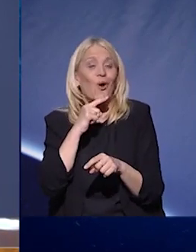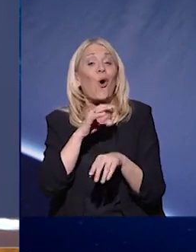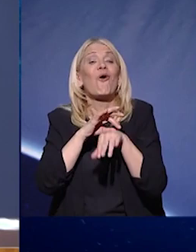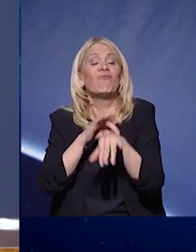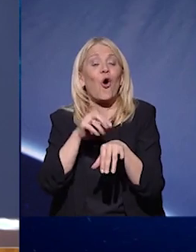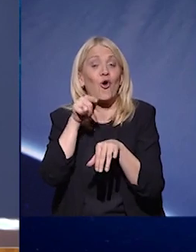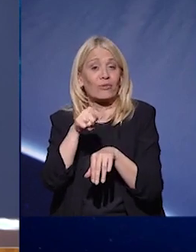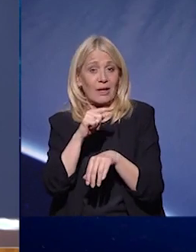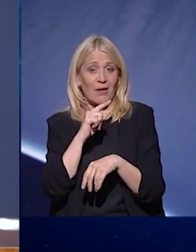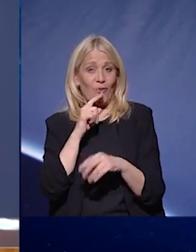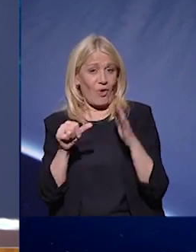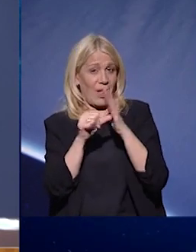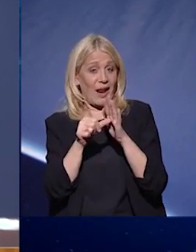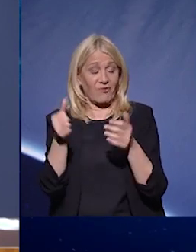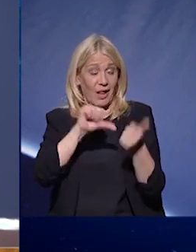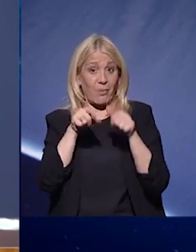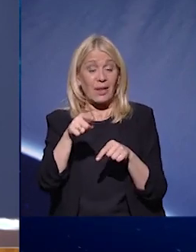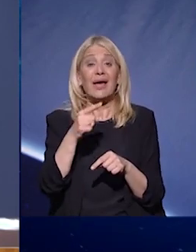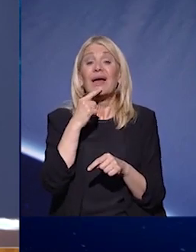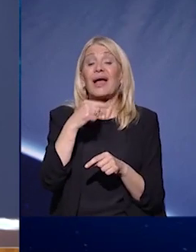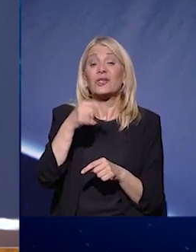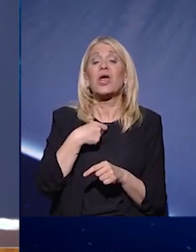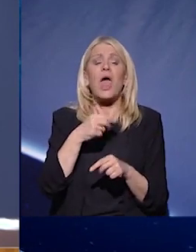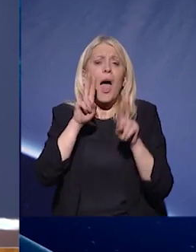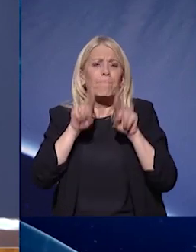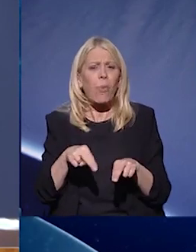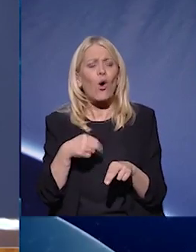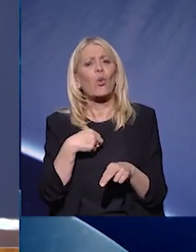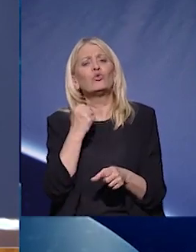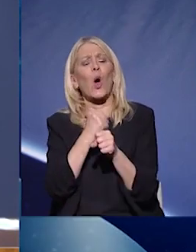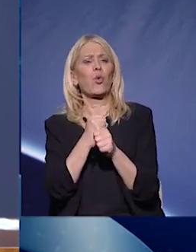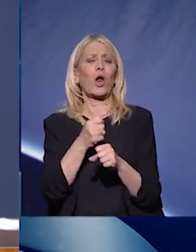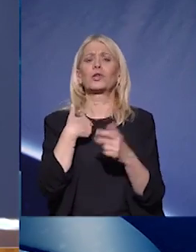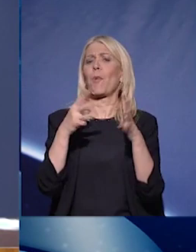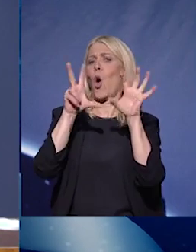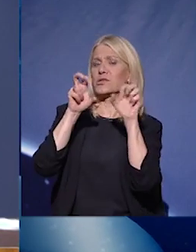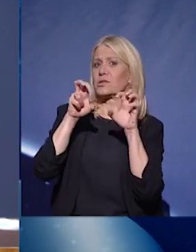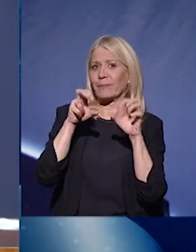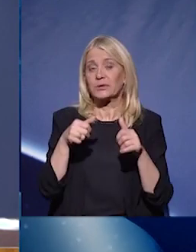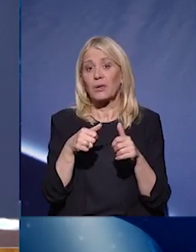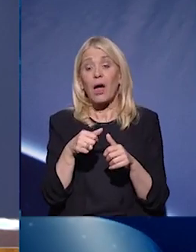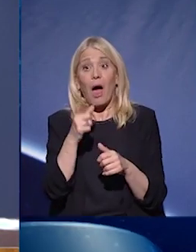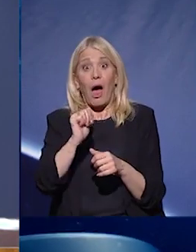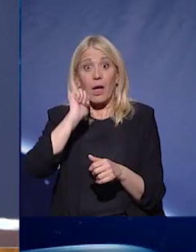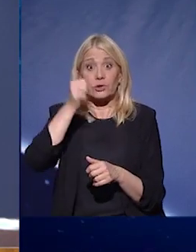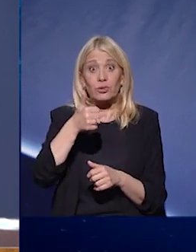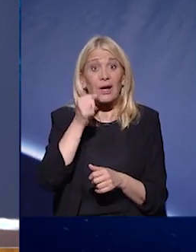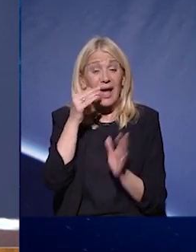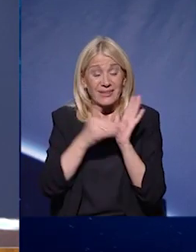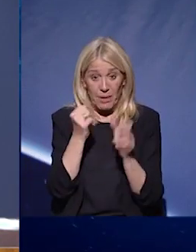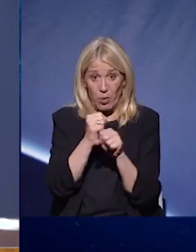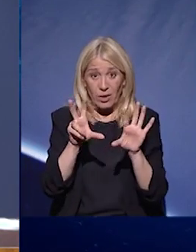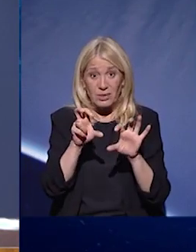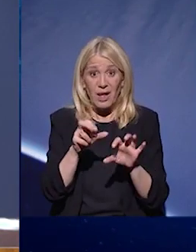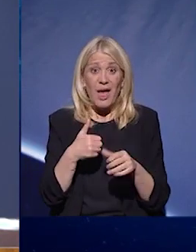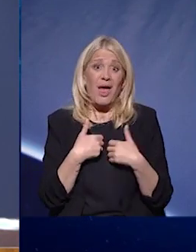onaj ko vodi laboratoriju i kaže ja mogu da uradim 800, a onda sutra dan kad treba da uradi,